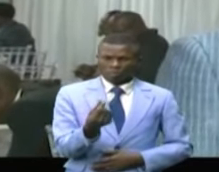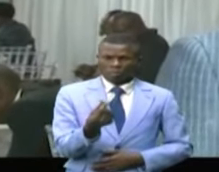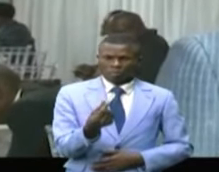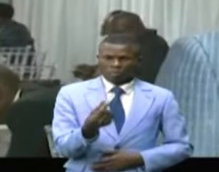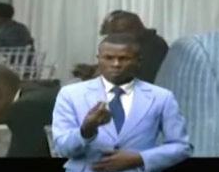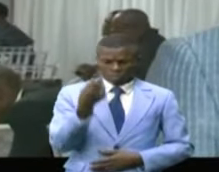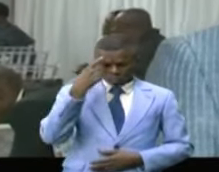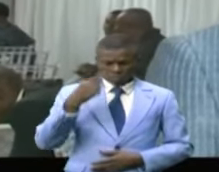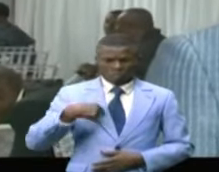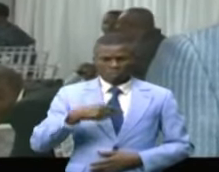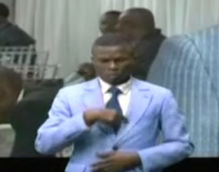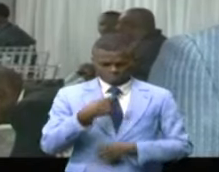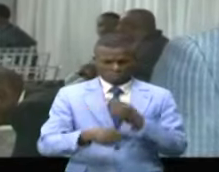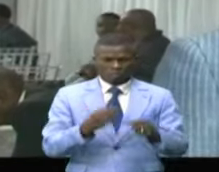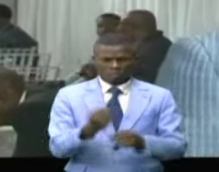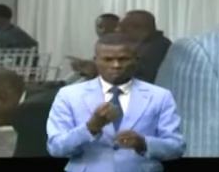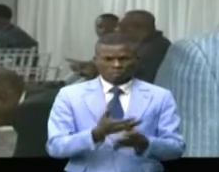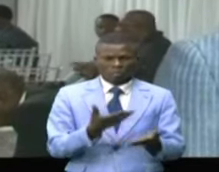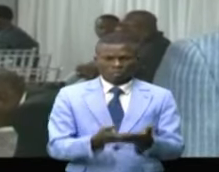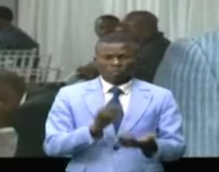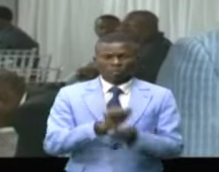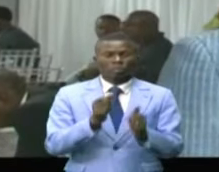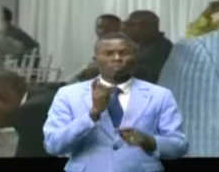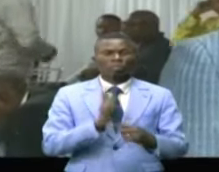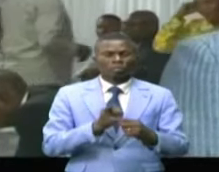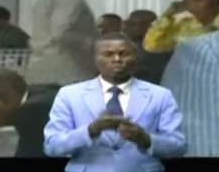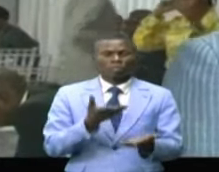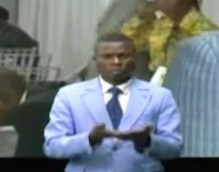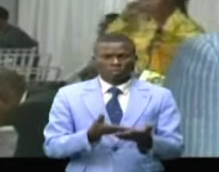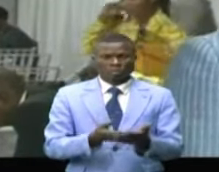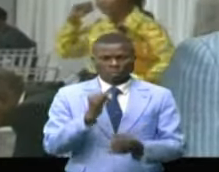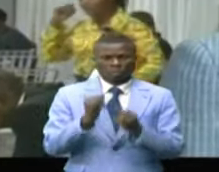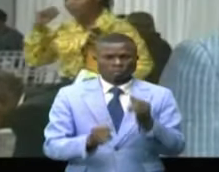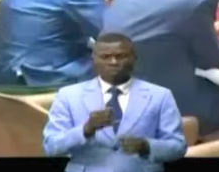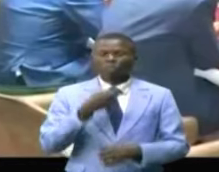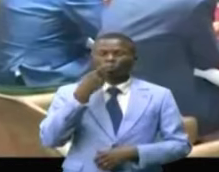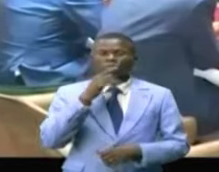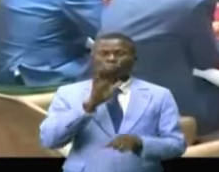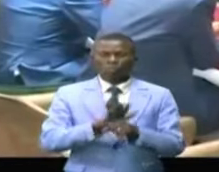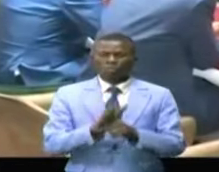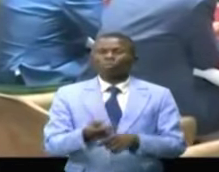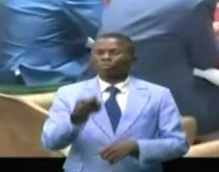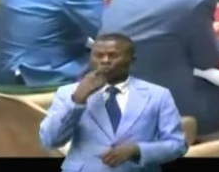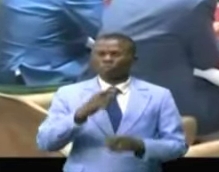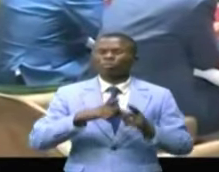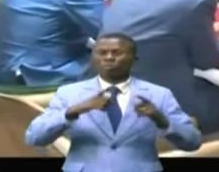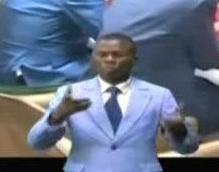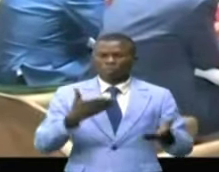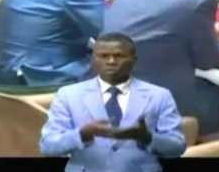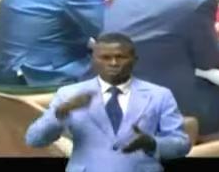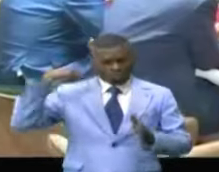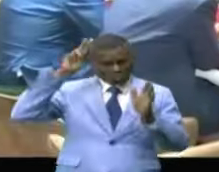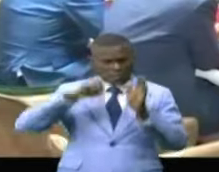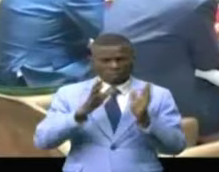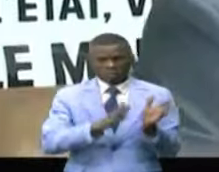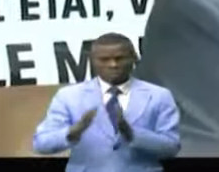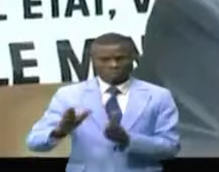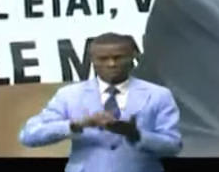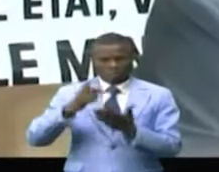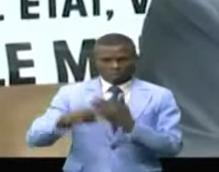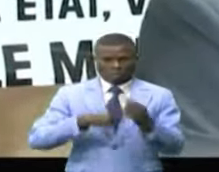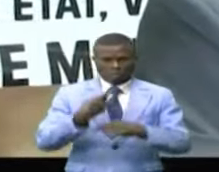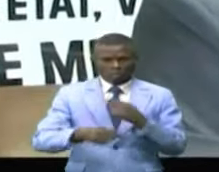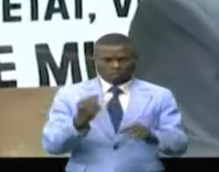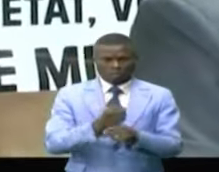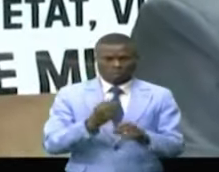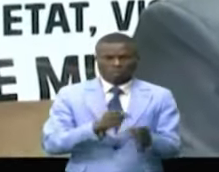notre disposition. Donc c'est ça la grande difficulté, parce qu'au gros mot, gros remède. A noter que le gouvernement a préparé un plan de relance des